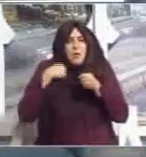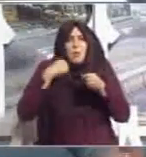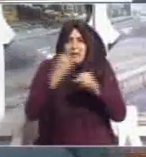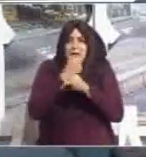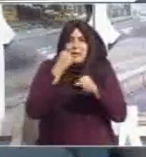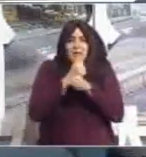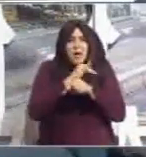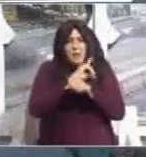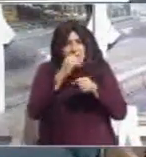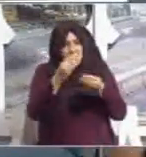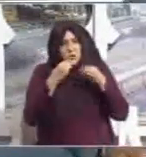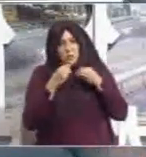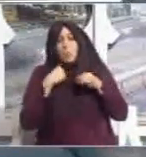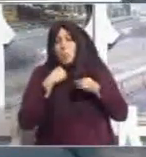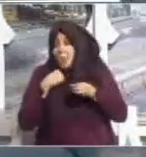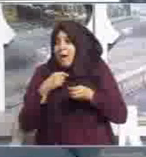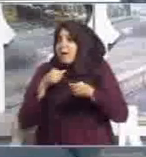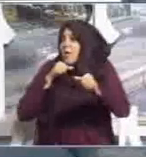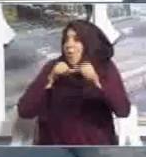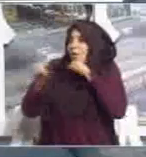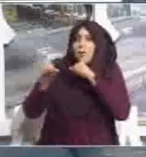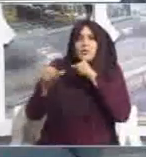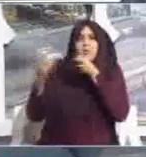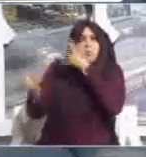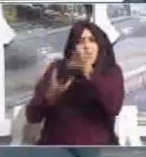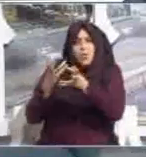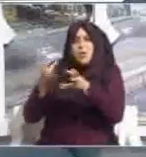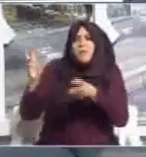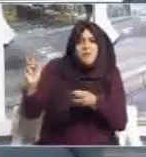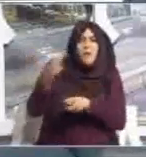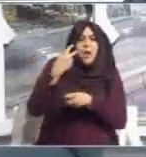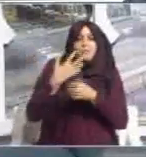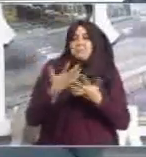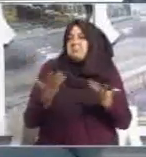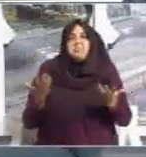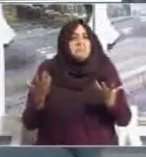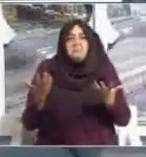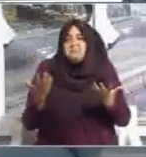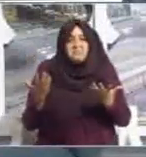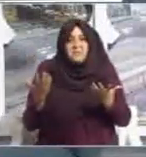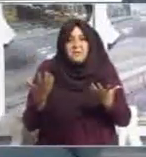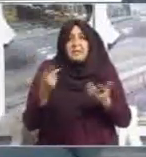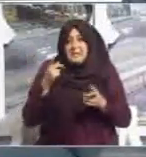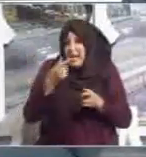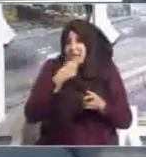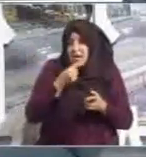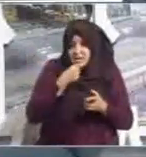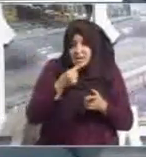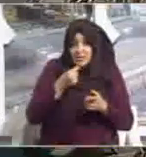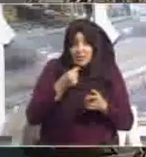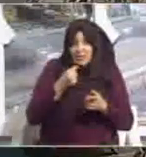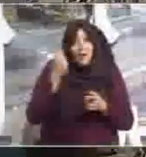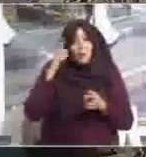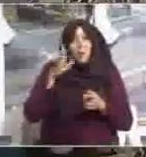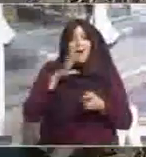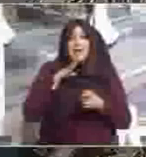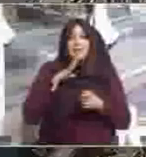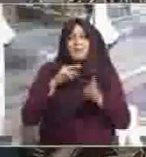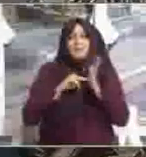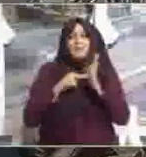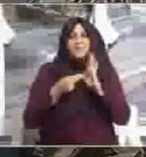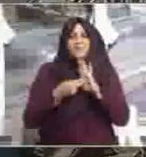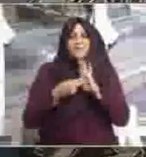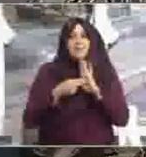ما لحمد وعقبه تالي يجيبها هي الاولى هي هذه هي. فلذلك هذا مش من سهلة باش تحت الشجاع هذا علاش ربي سبحانه وتعالى